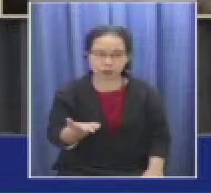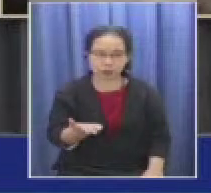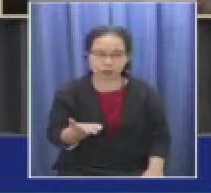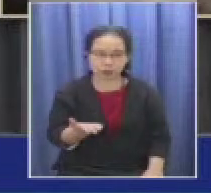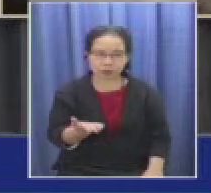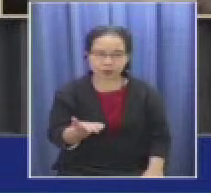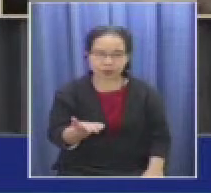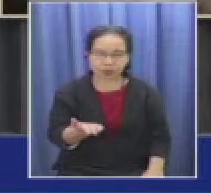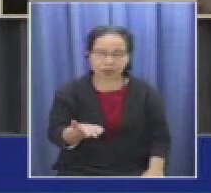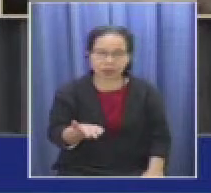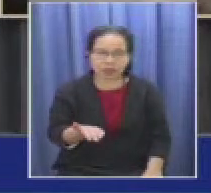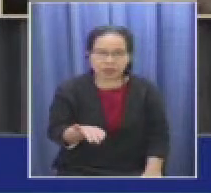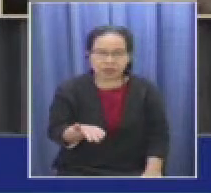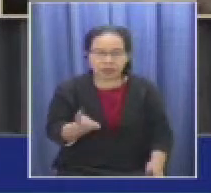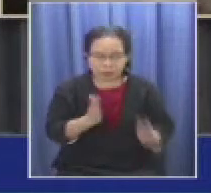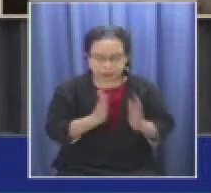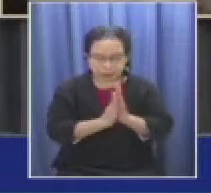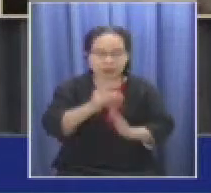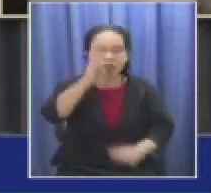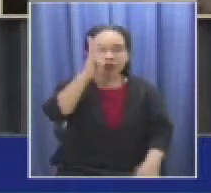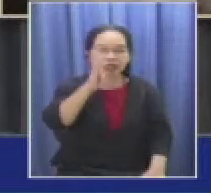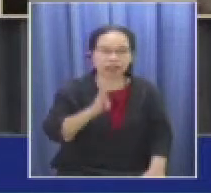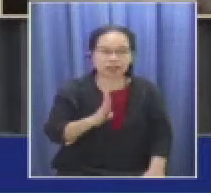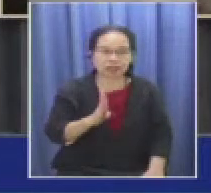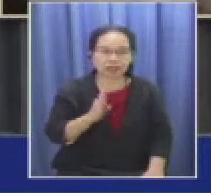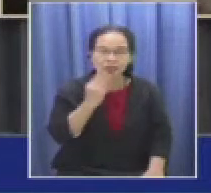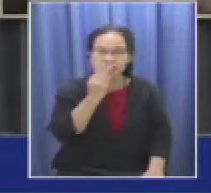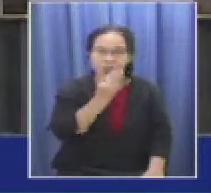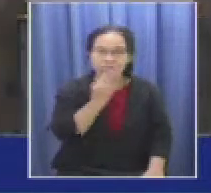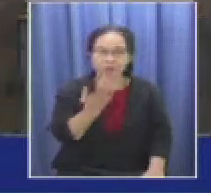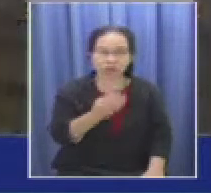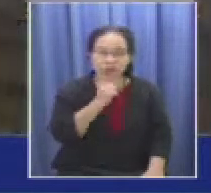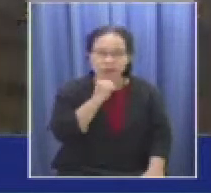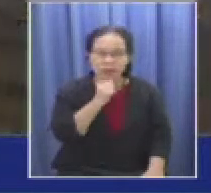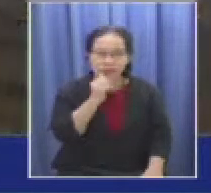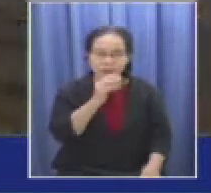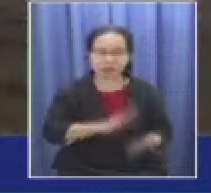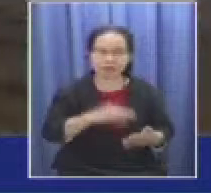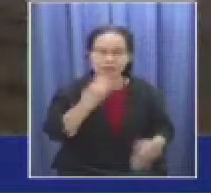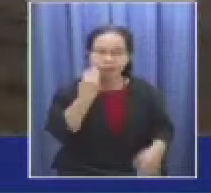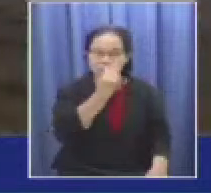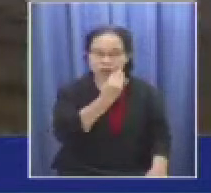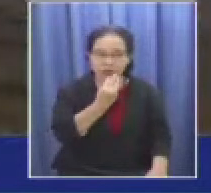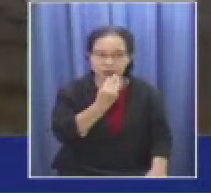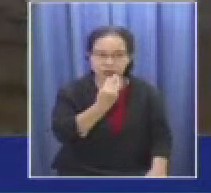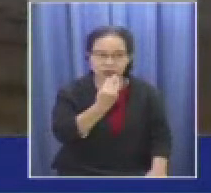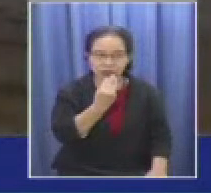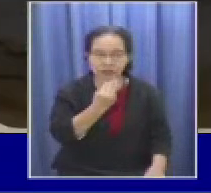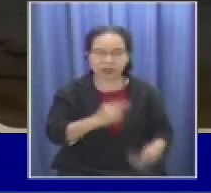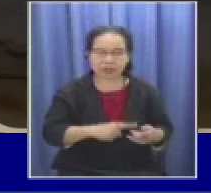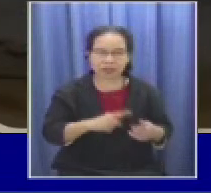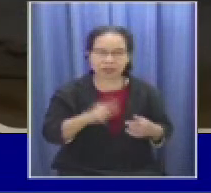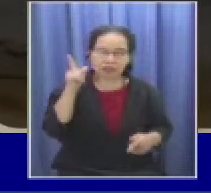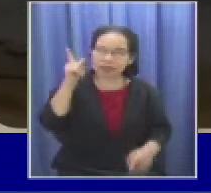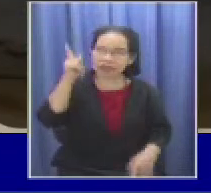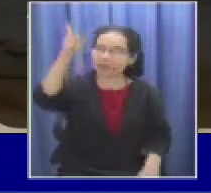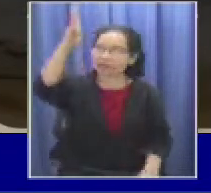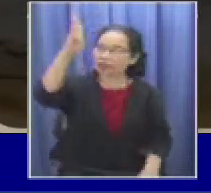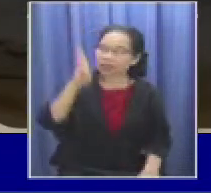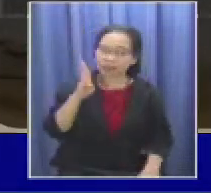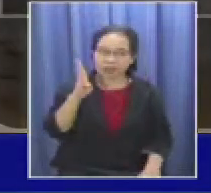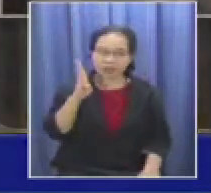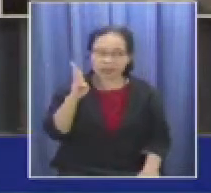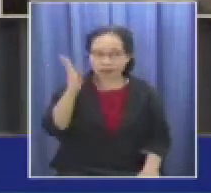ano nada sa wakoma mutia wotakyerɛ manni atoro sa wakoma mutia na